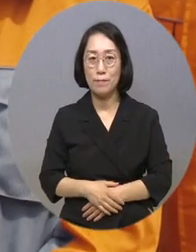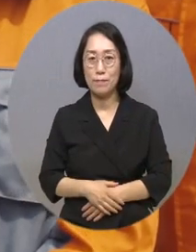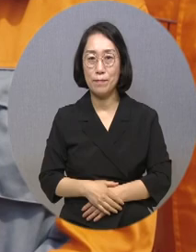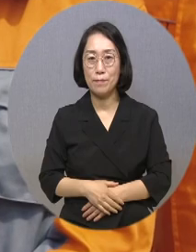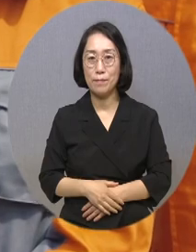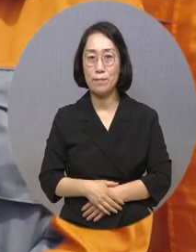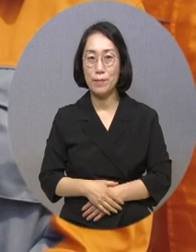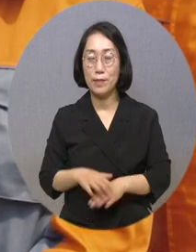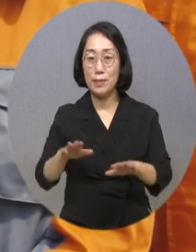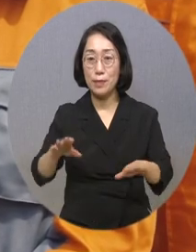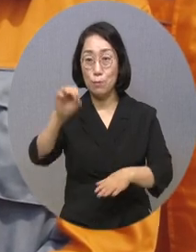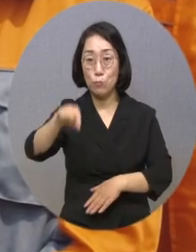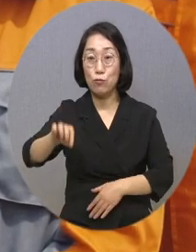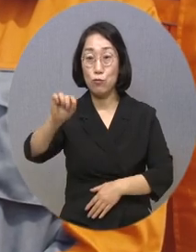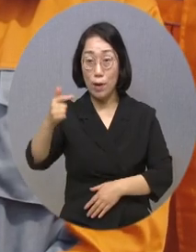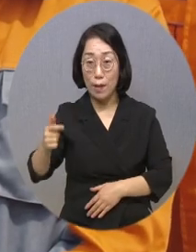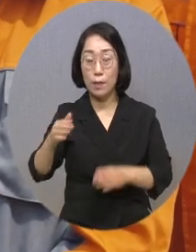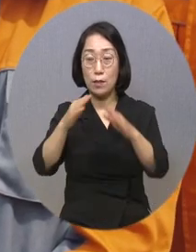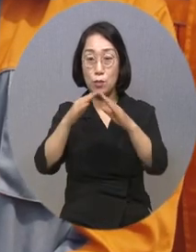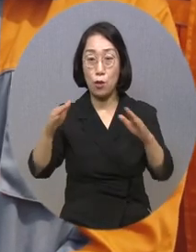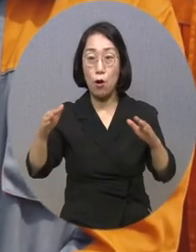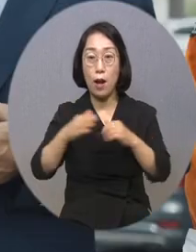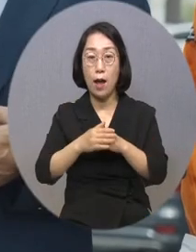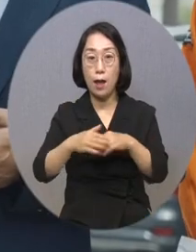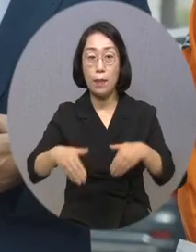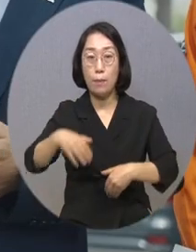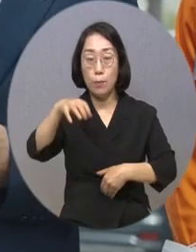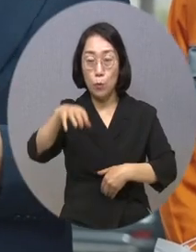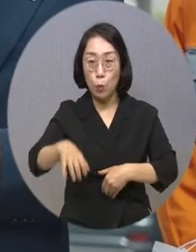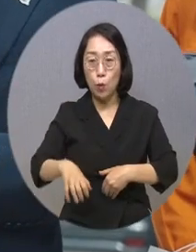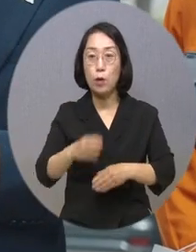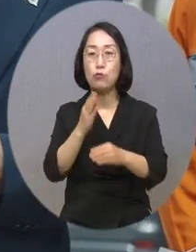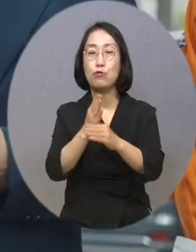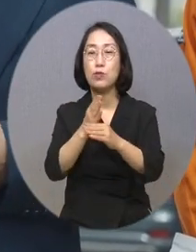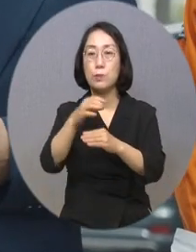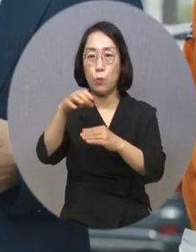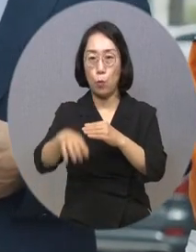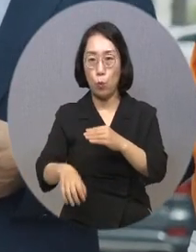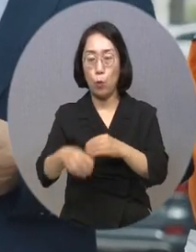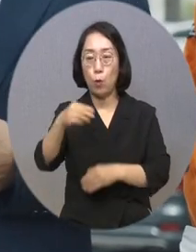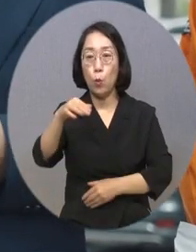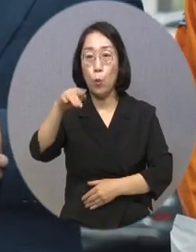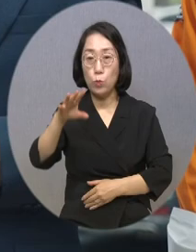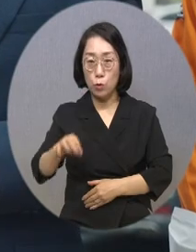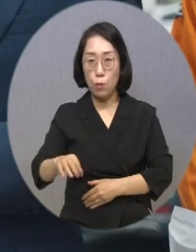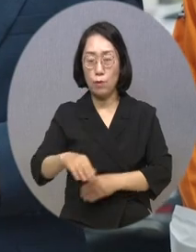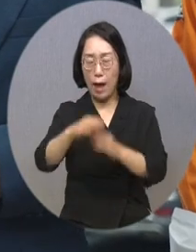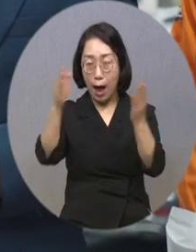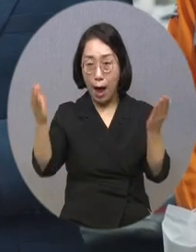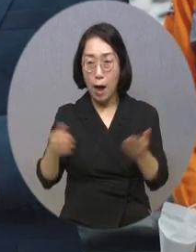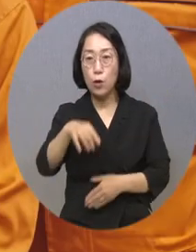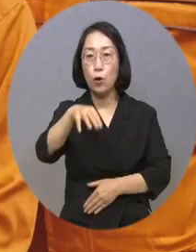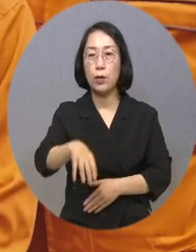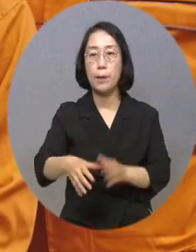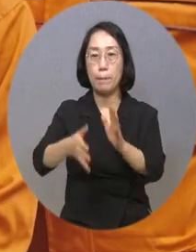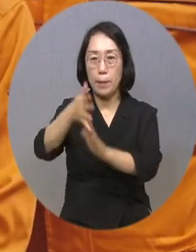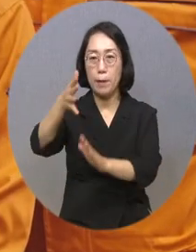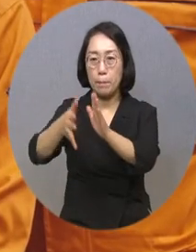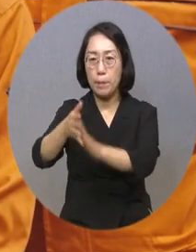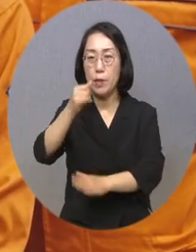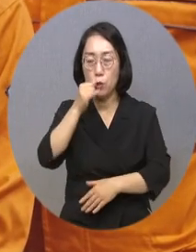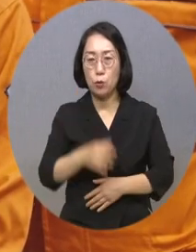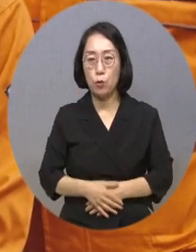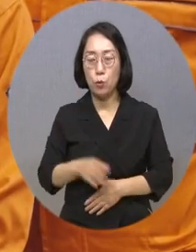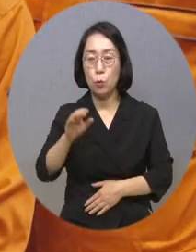현재 무안군은 전라남도 수도거든요. 네. 도청이나 모든 기관 단체가 무안에 있거든요. 그리고